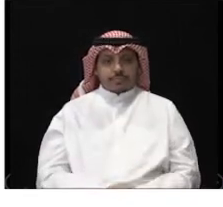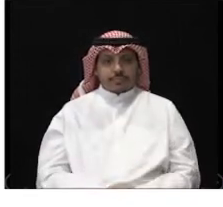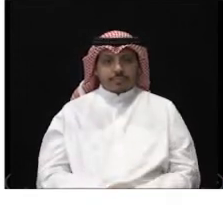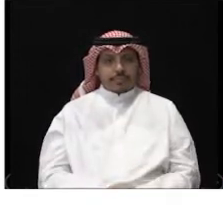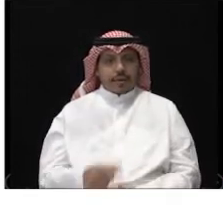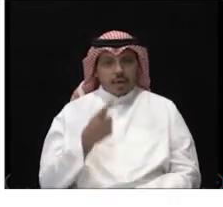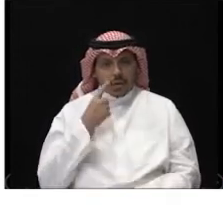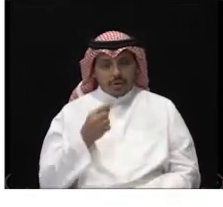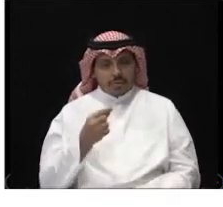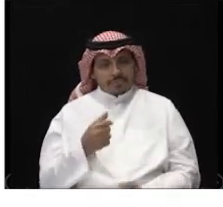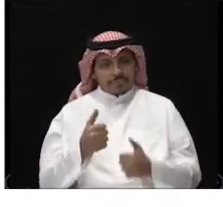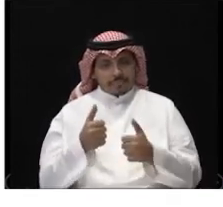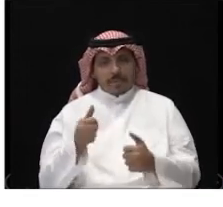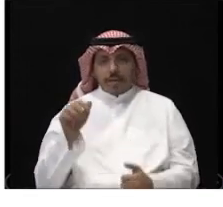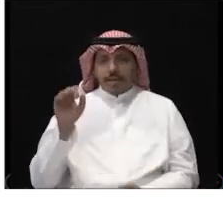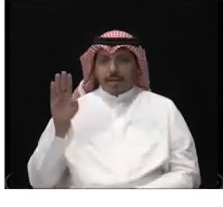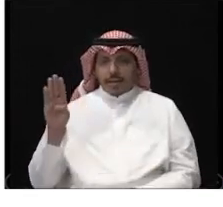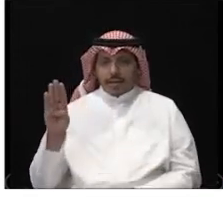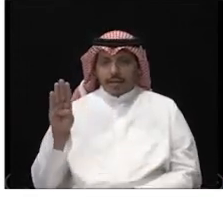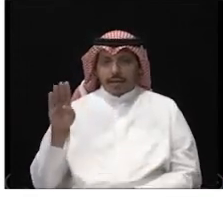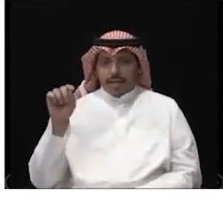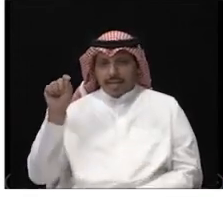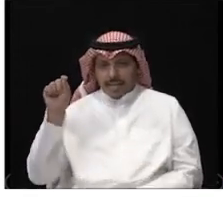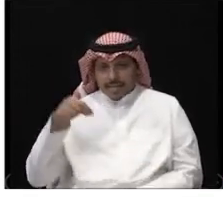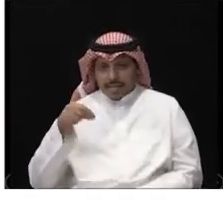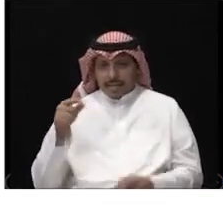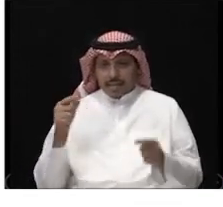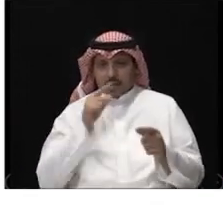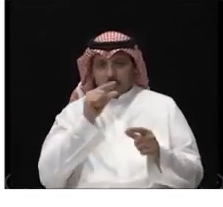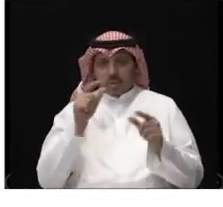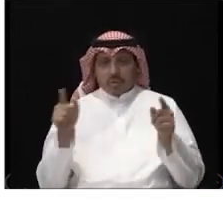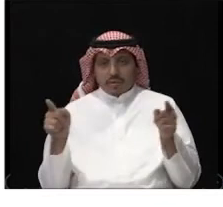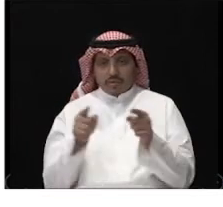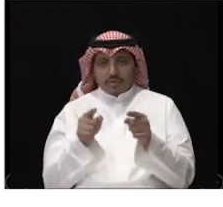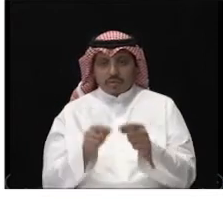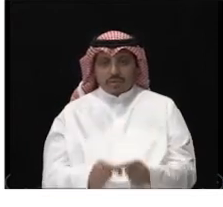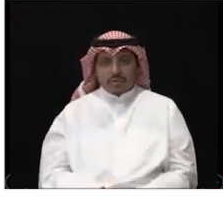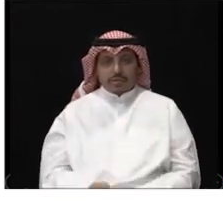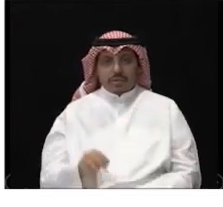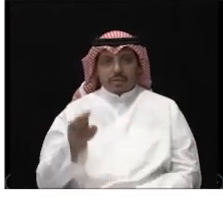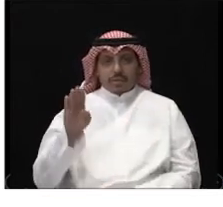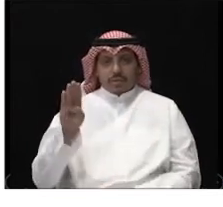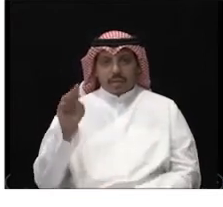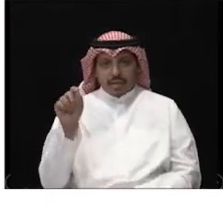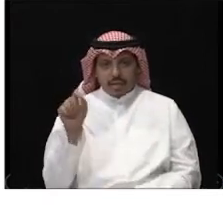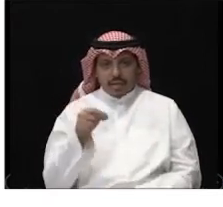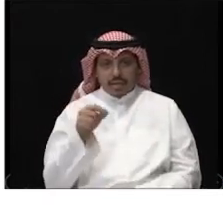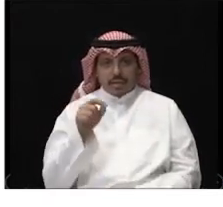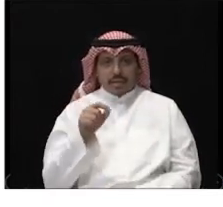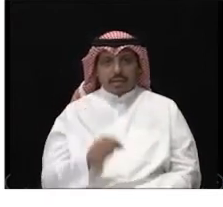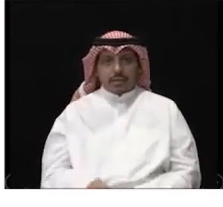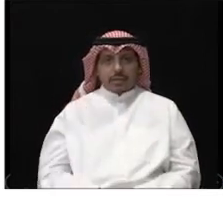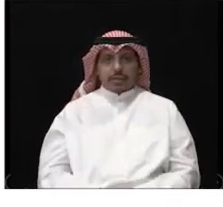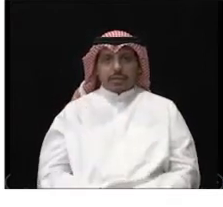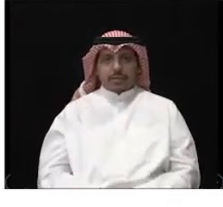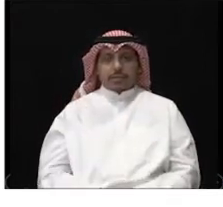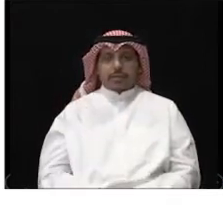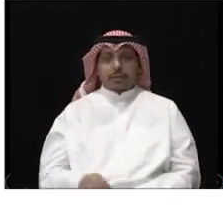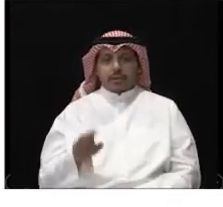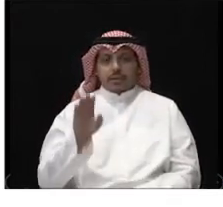جميل جدا، ممتاز. صوت قصير أم طويل؟ قصير، كي، وهنا